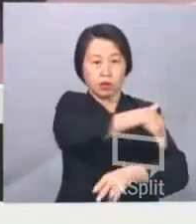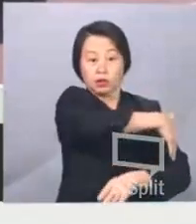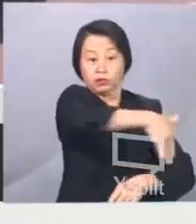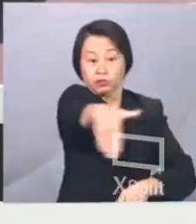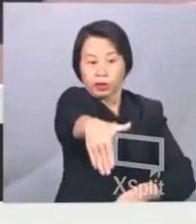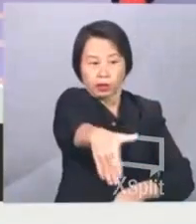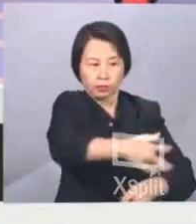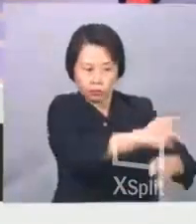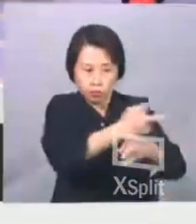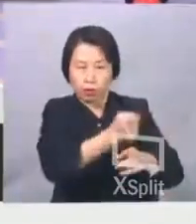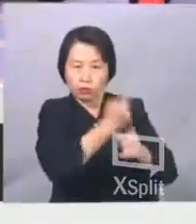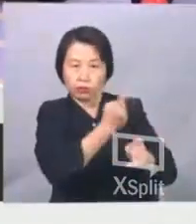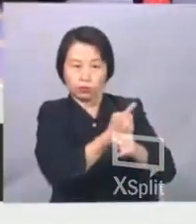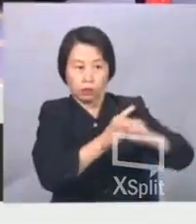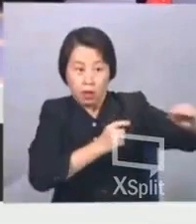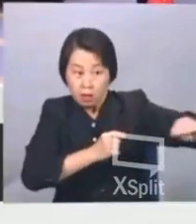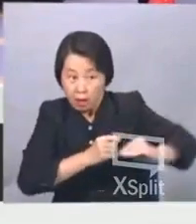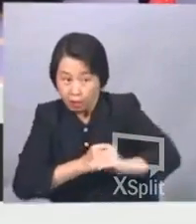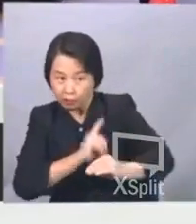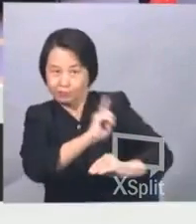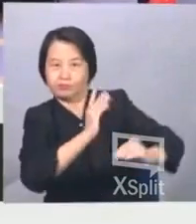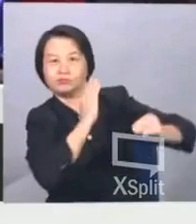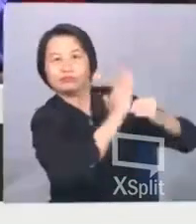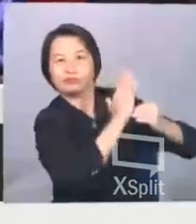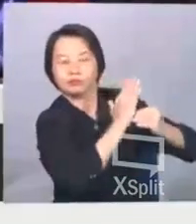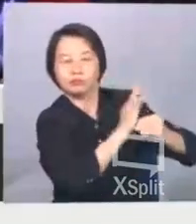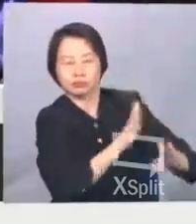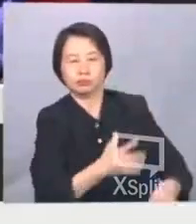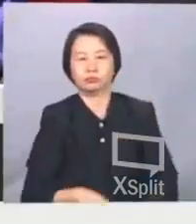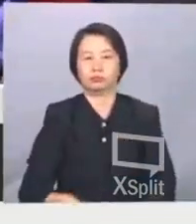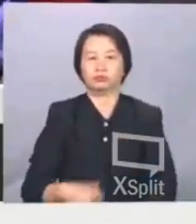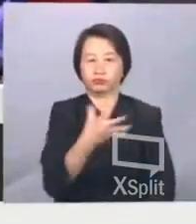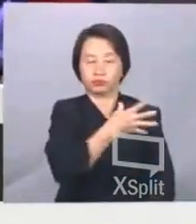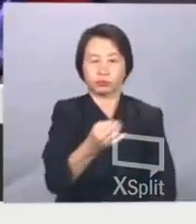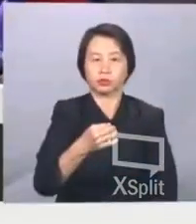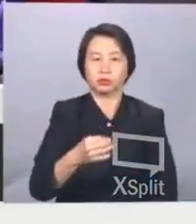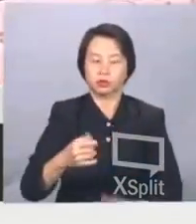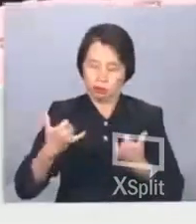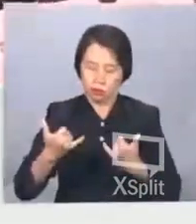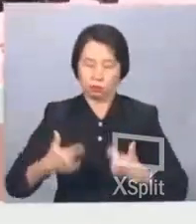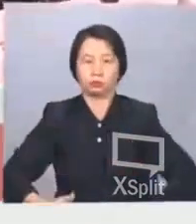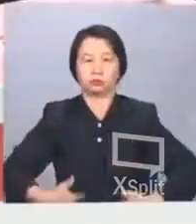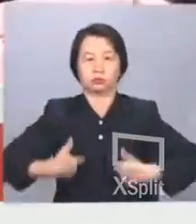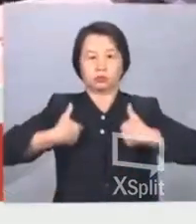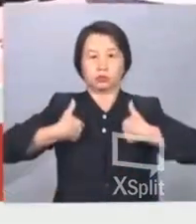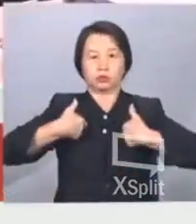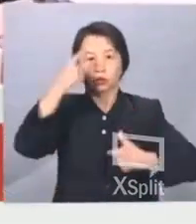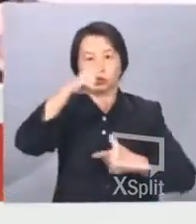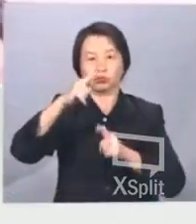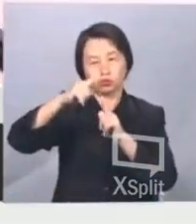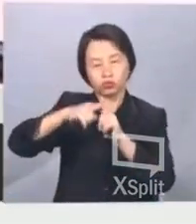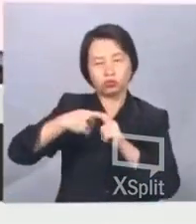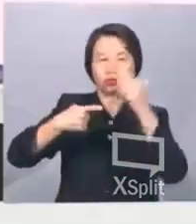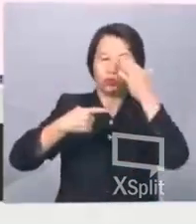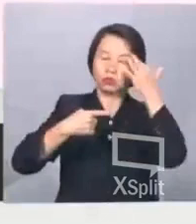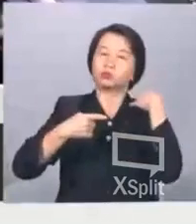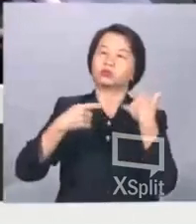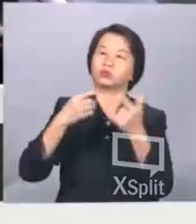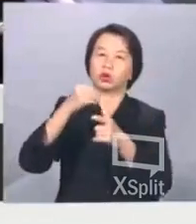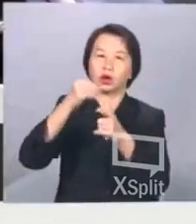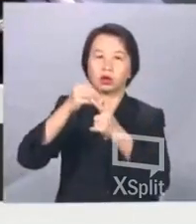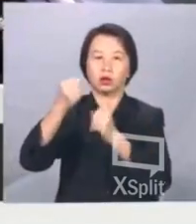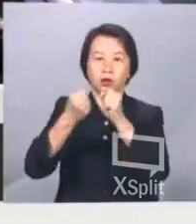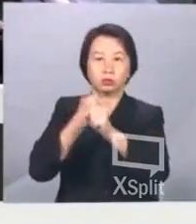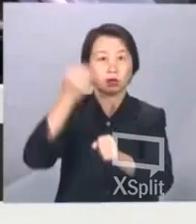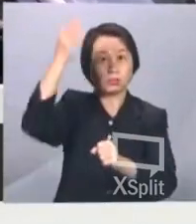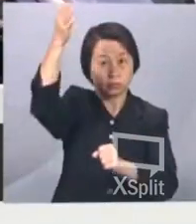negara kita Hai pintar sih sudah secara kehidupan kita untuk bulan-bulan ataupun